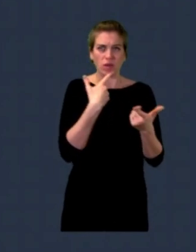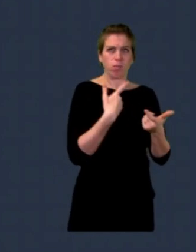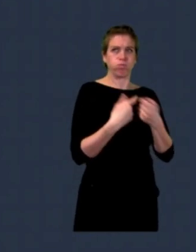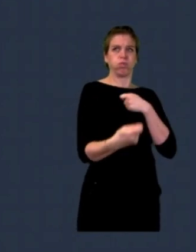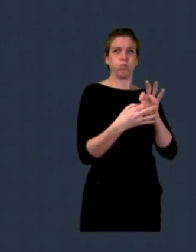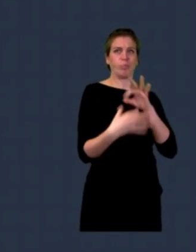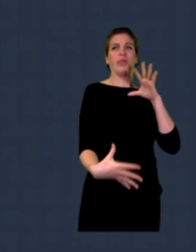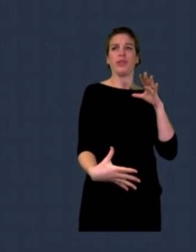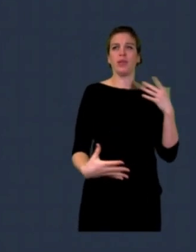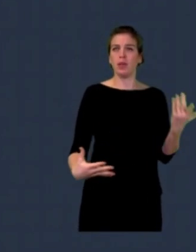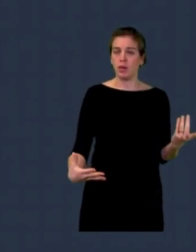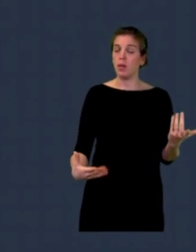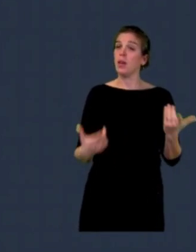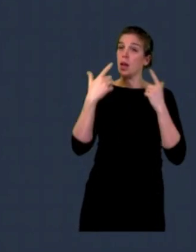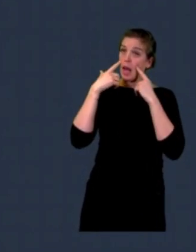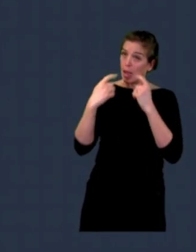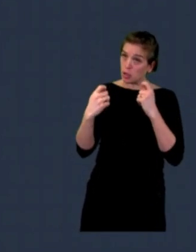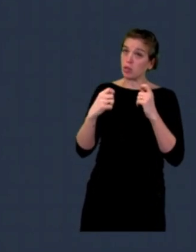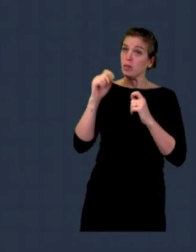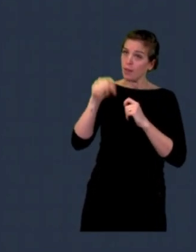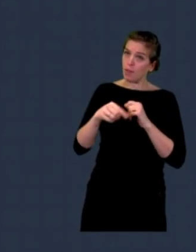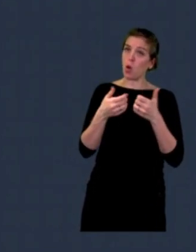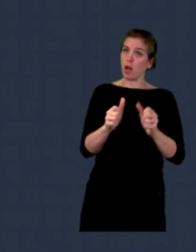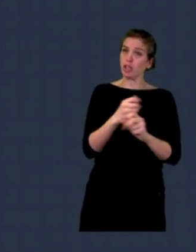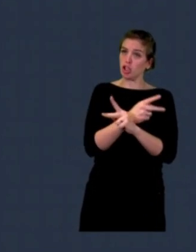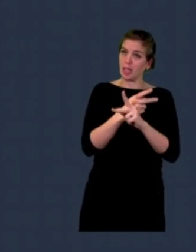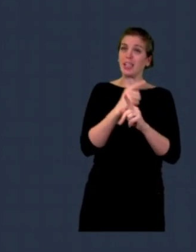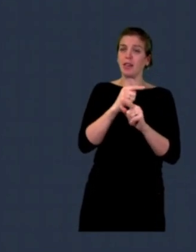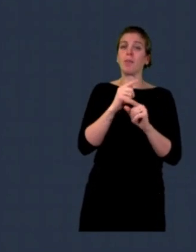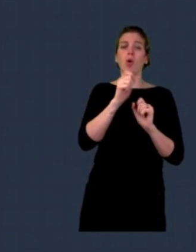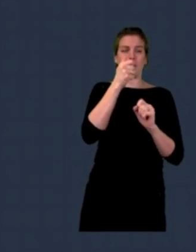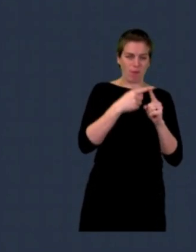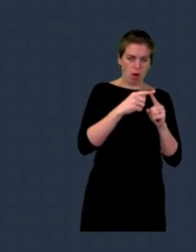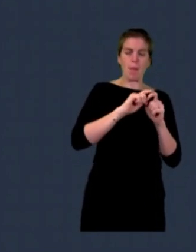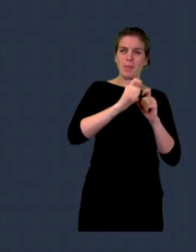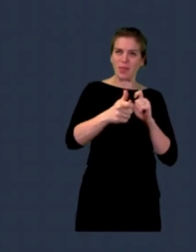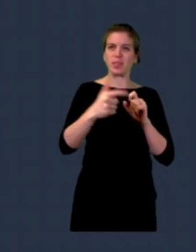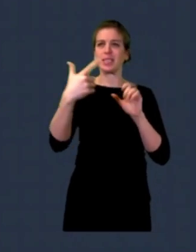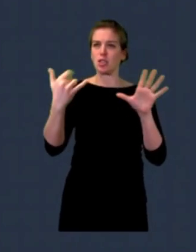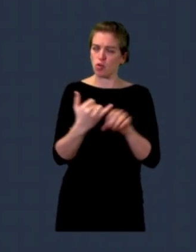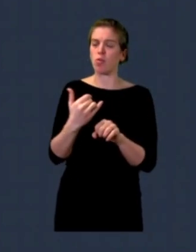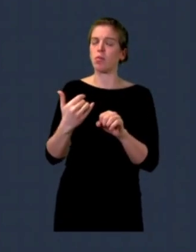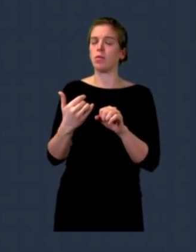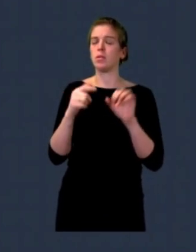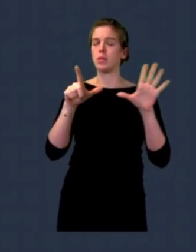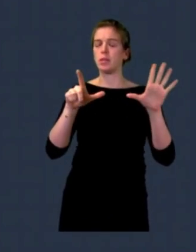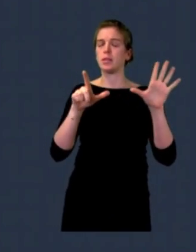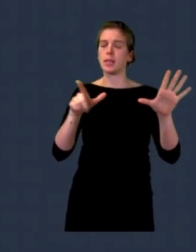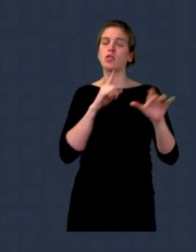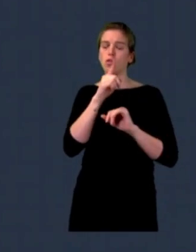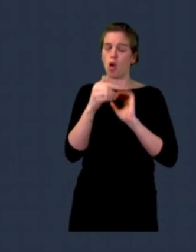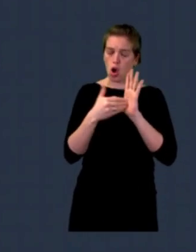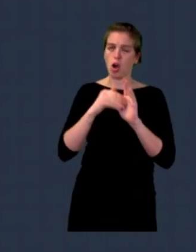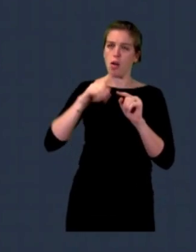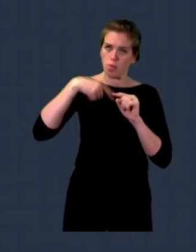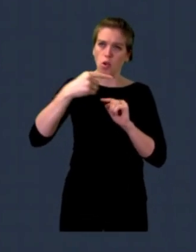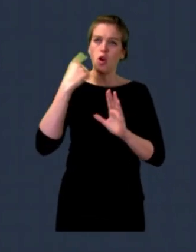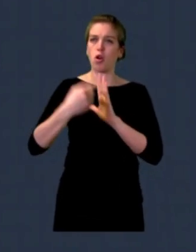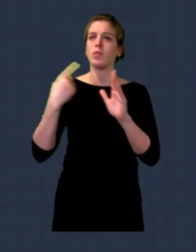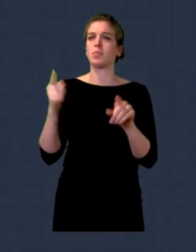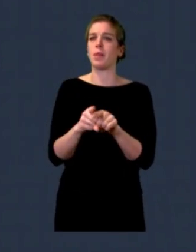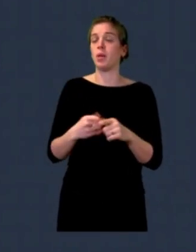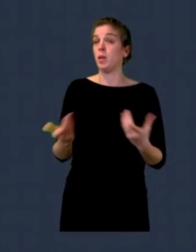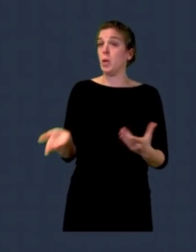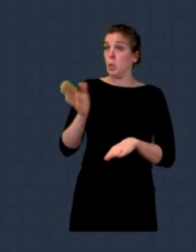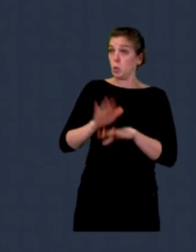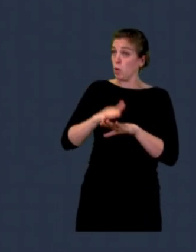renouvelé 7 jours après le précédent pour les mêmes personnes. Au bout, que restera-t-il de votre campagne de dépistage? Une somme de